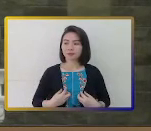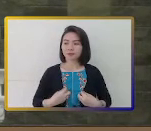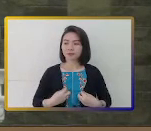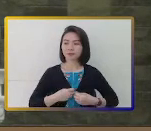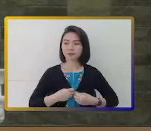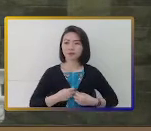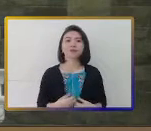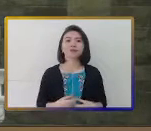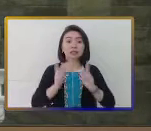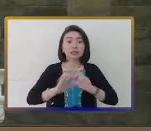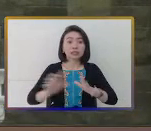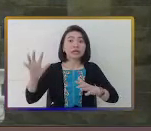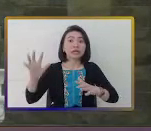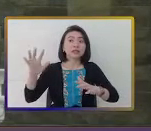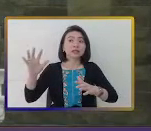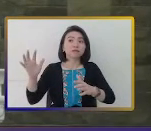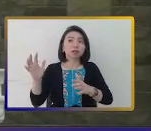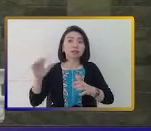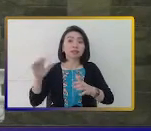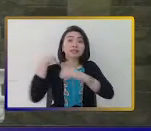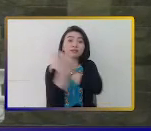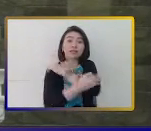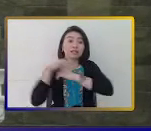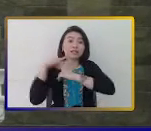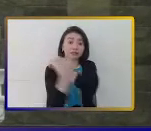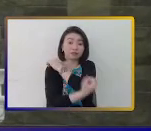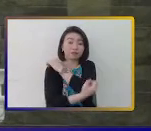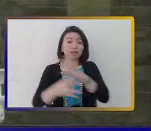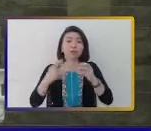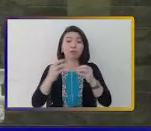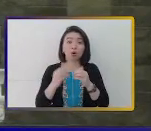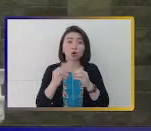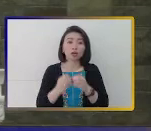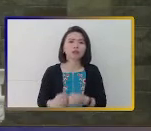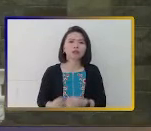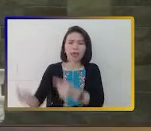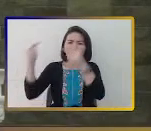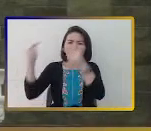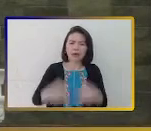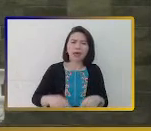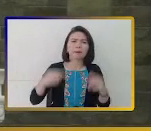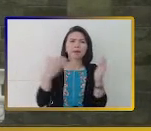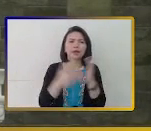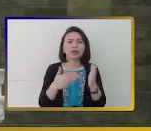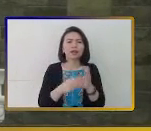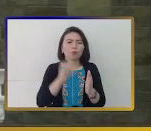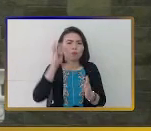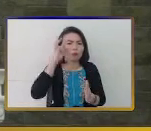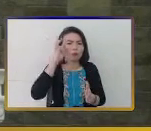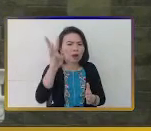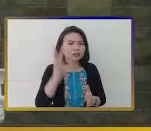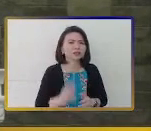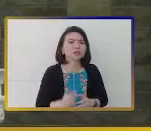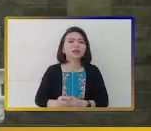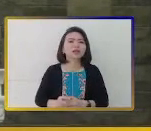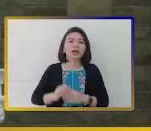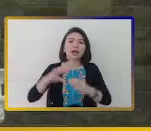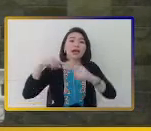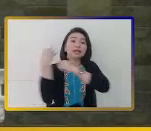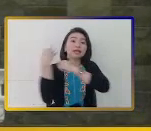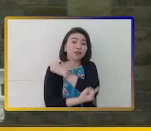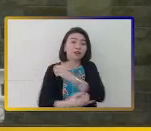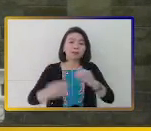for this afternoon, brethren. Amen. Let's come back this afternoon, invite more visitors, and let's come back,